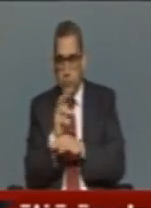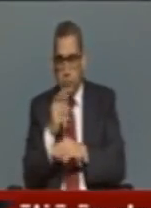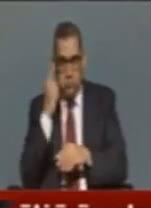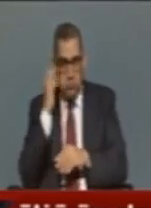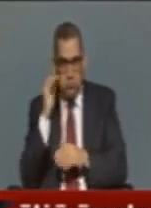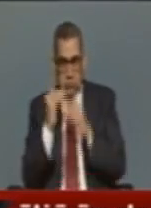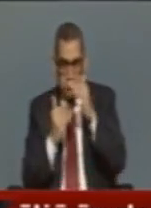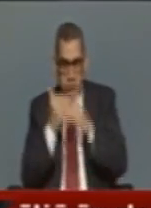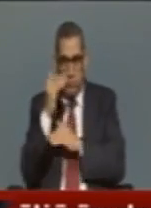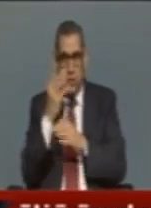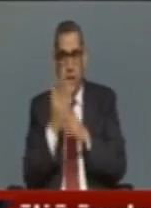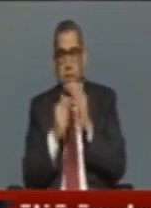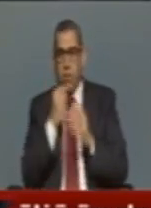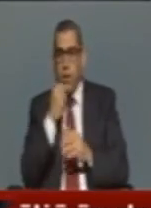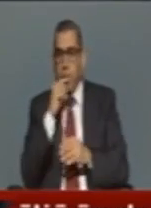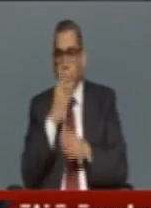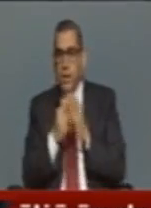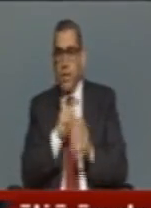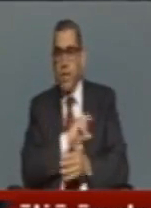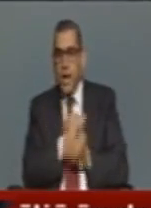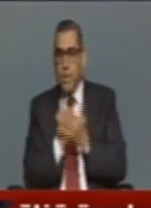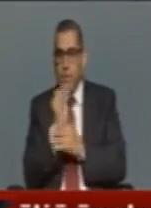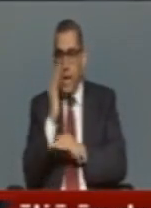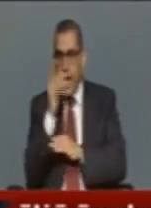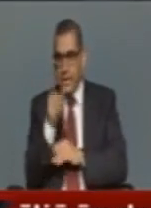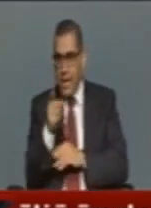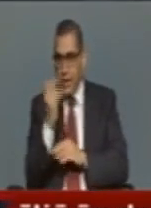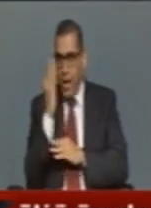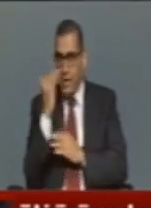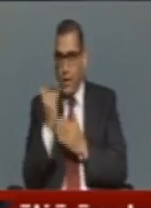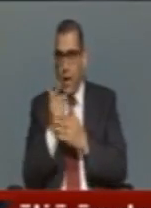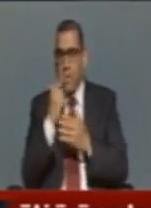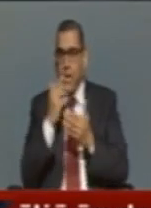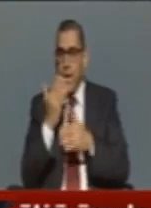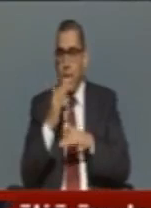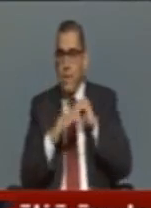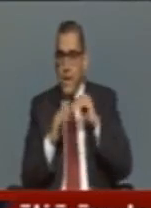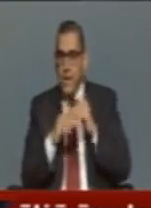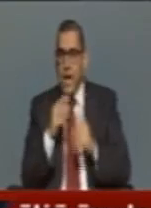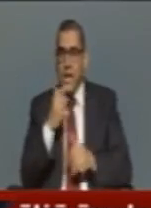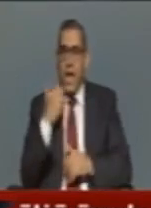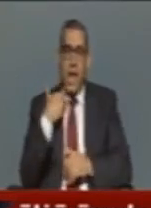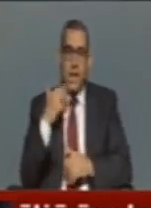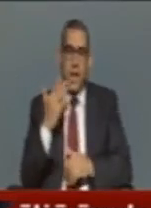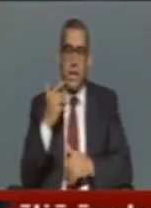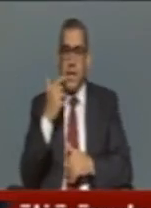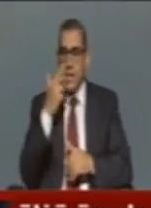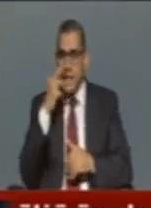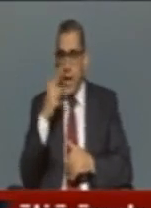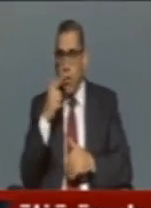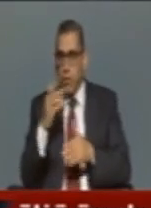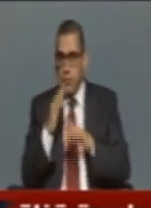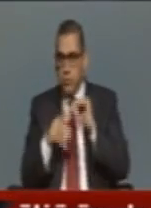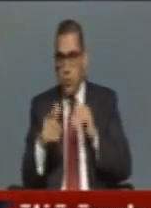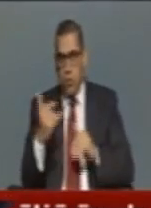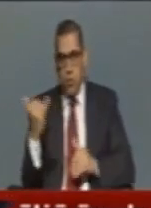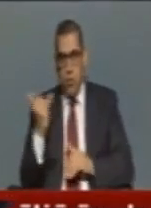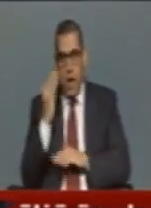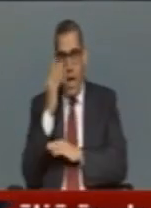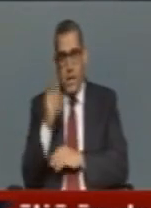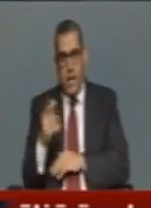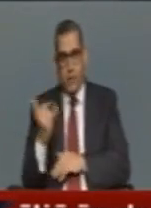لأبنائنا وبناتنا. صح. في المرحلة المهمة دي، يمكن في الجامعة، وكلام الدكتور أيمن كان كلام مهم